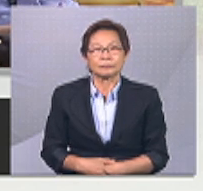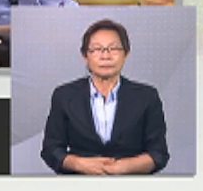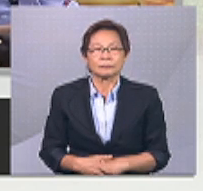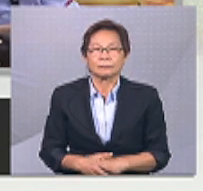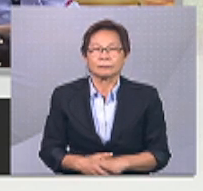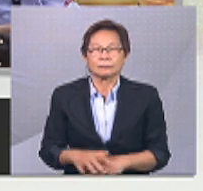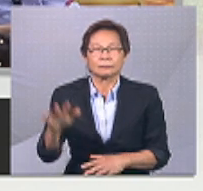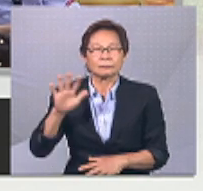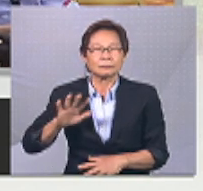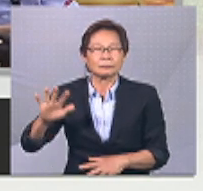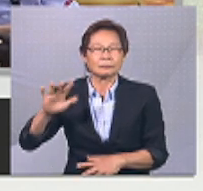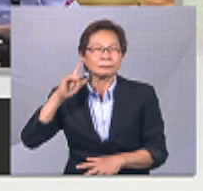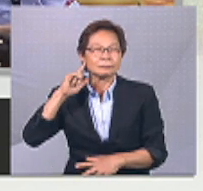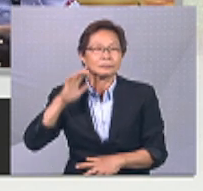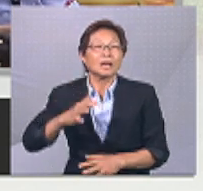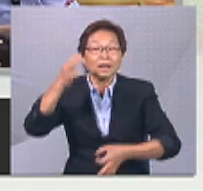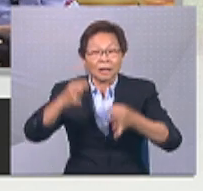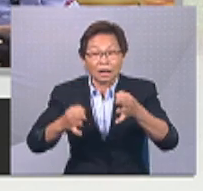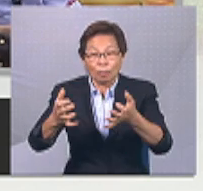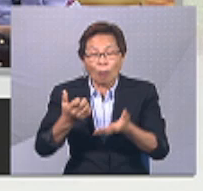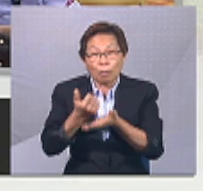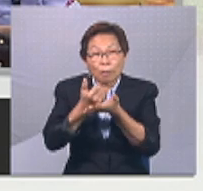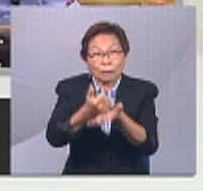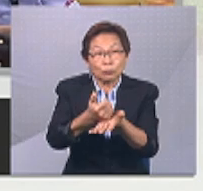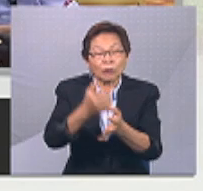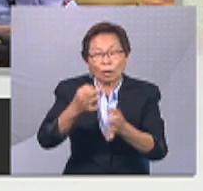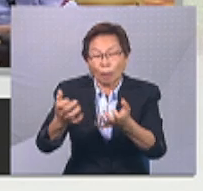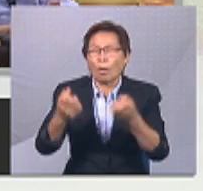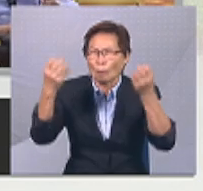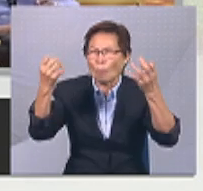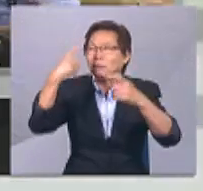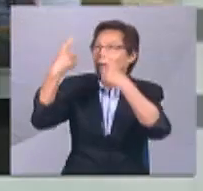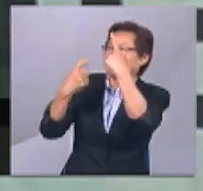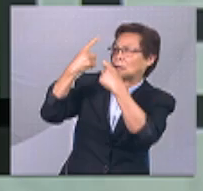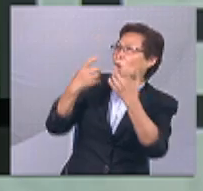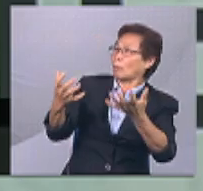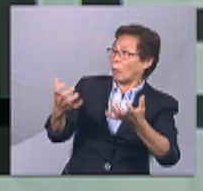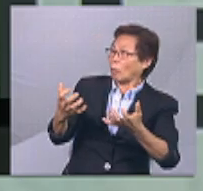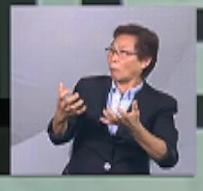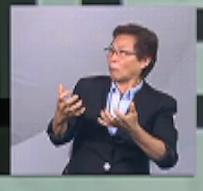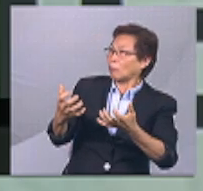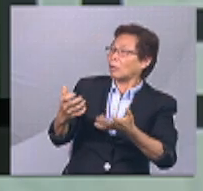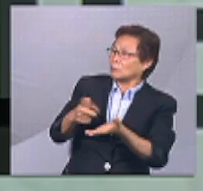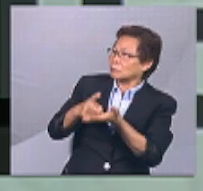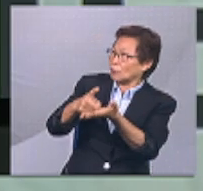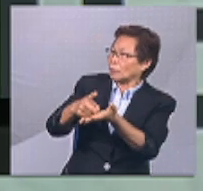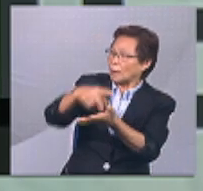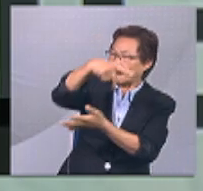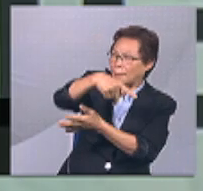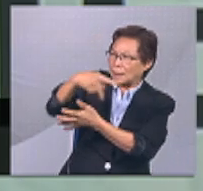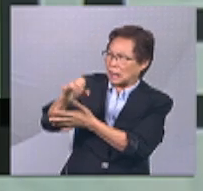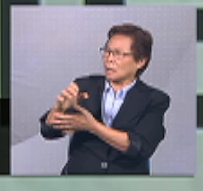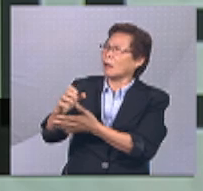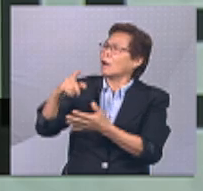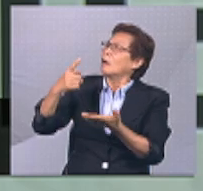untuk daripada masyarakat? Kalau mereka nak membantu, ramai yang tanya saya kalau dia nak derma apa yang